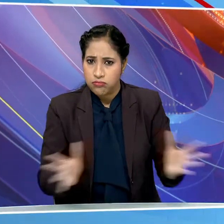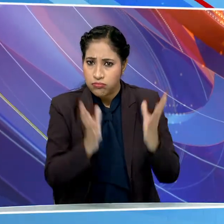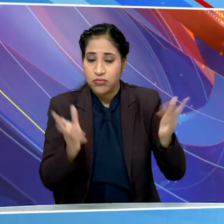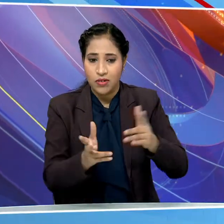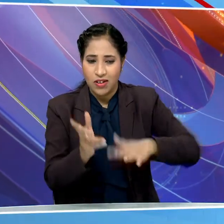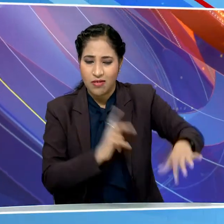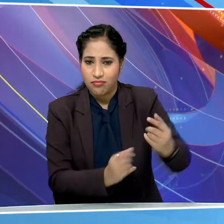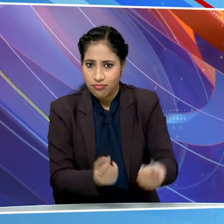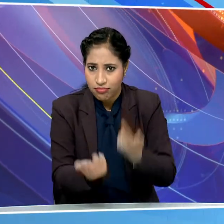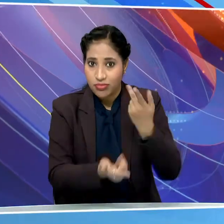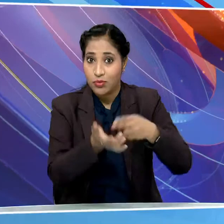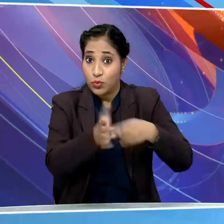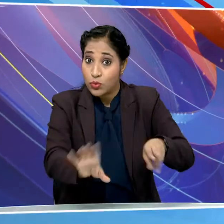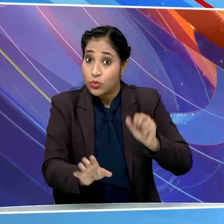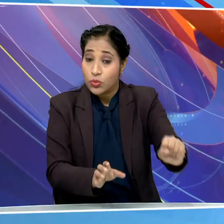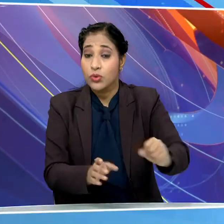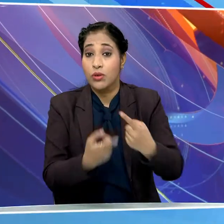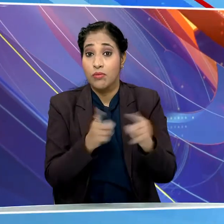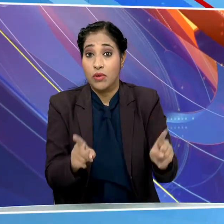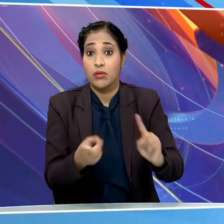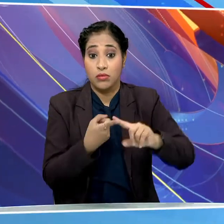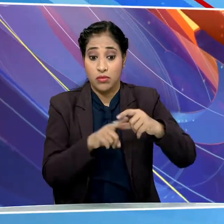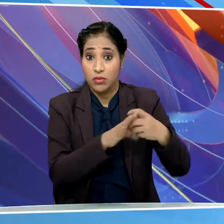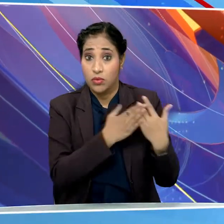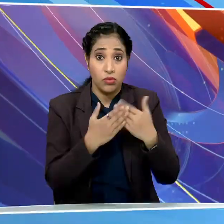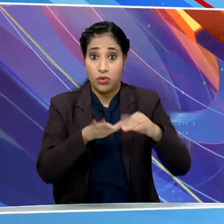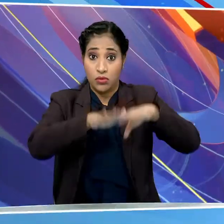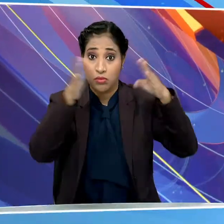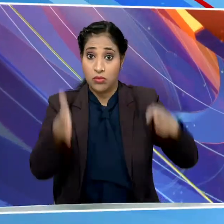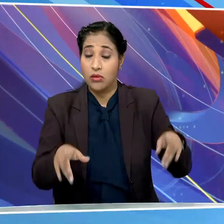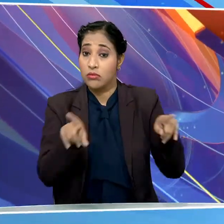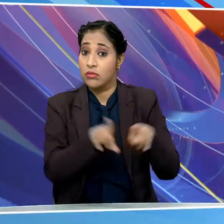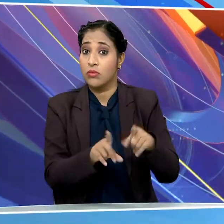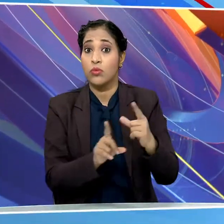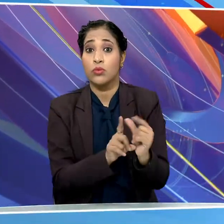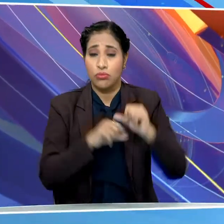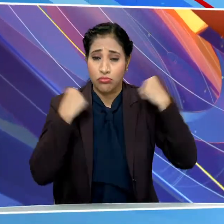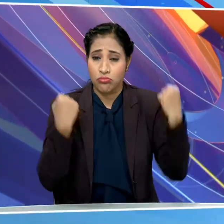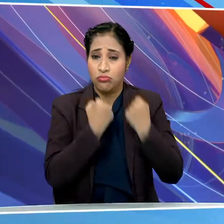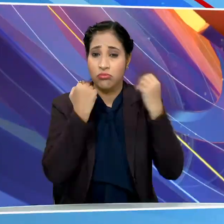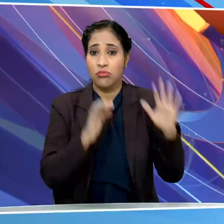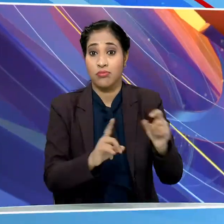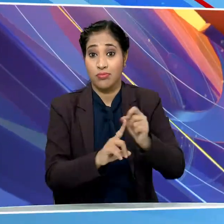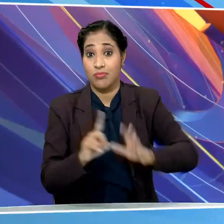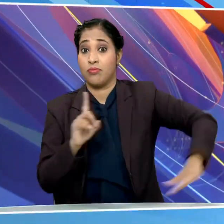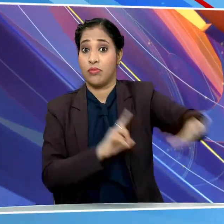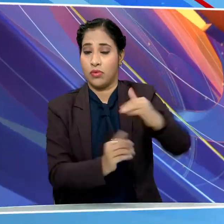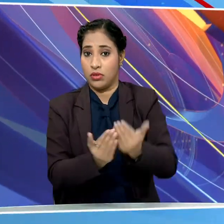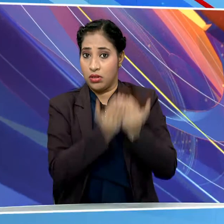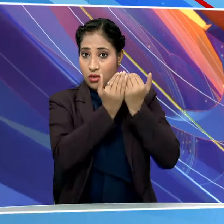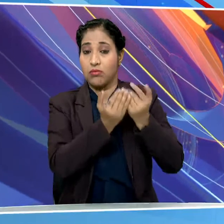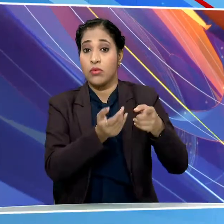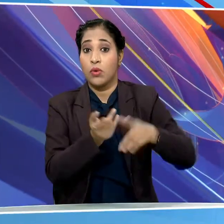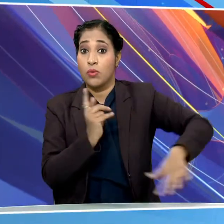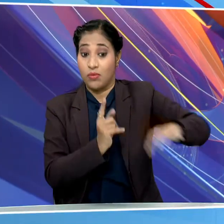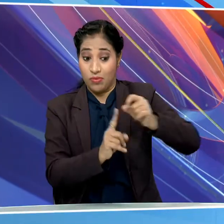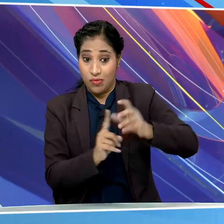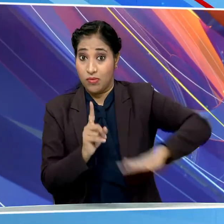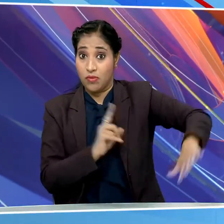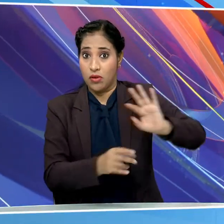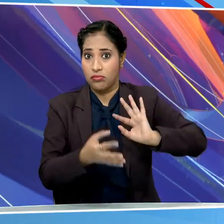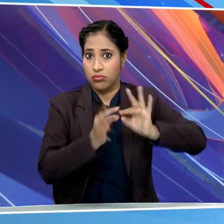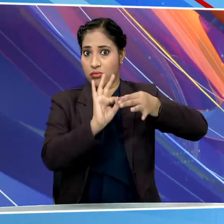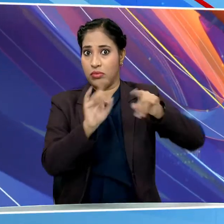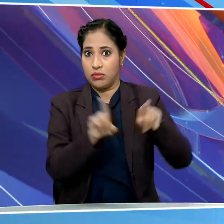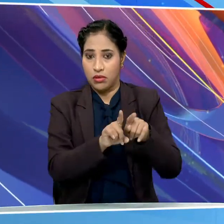है बल्कि लोगों के लिए एक शैक्षिक मंच के रूप में भी कार्य करता है। ये पर्यावरण संरक्षण और स्थिरता